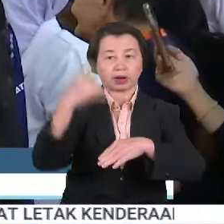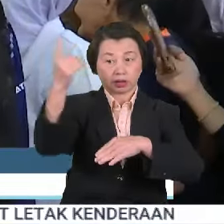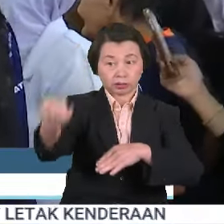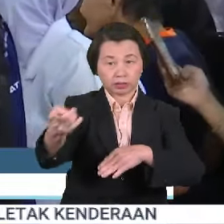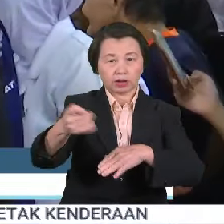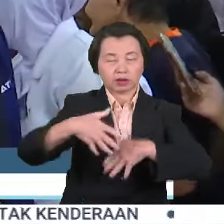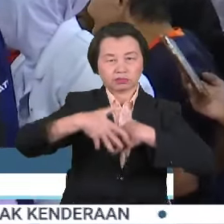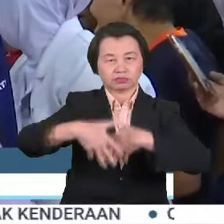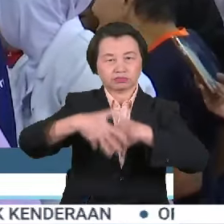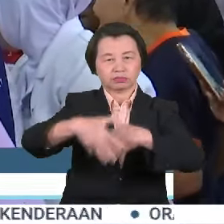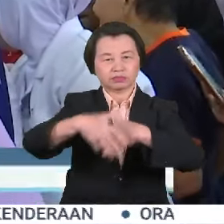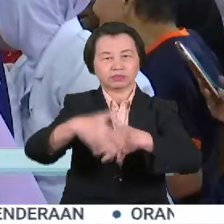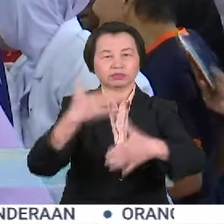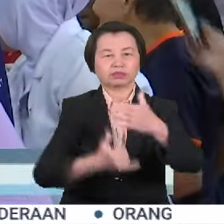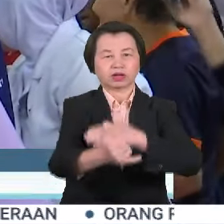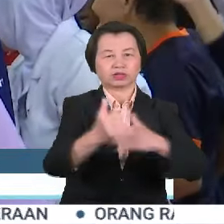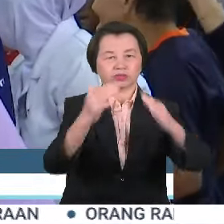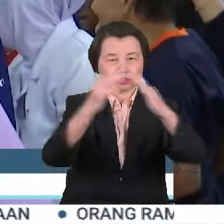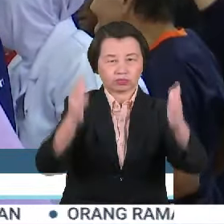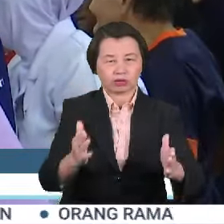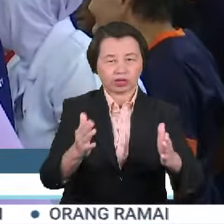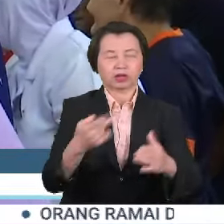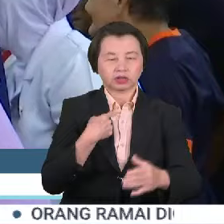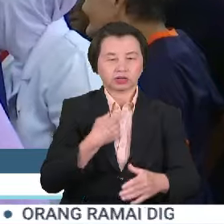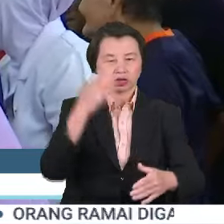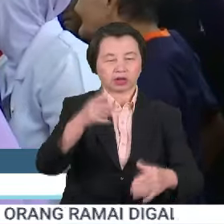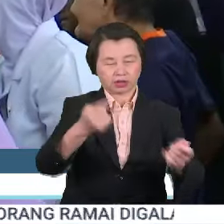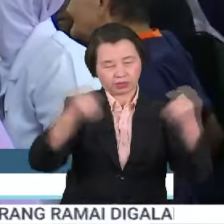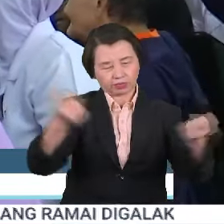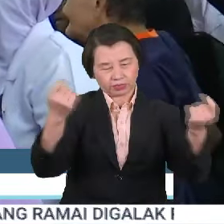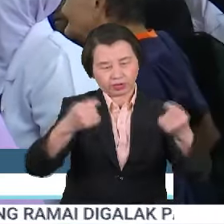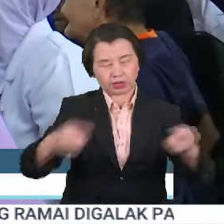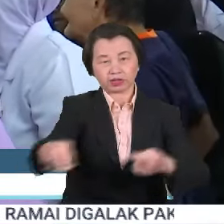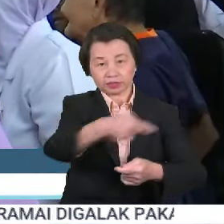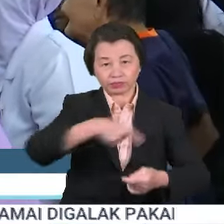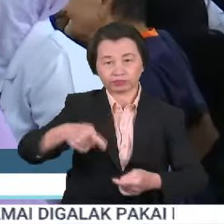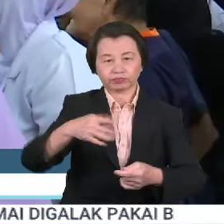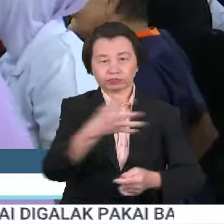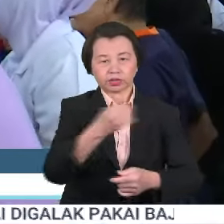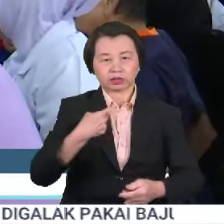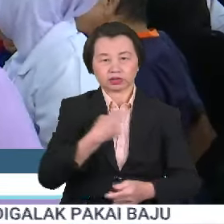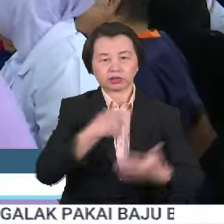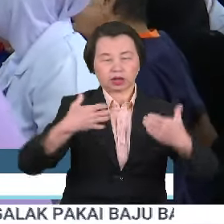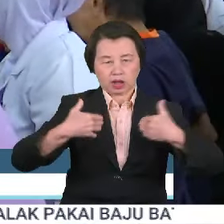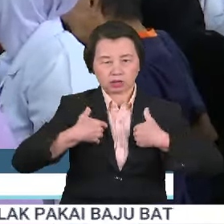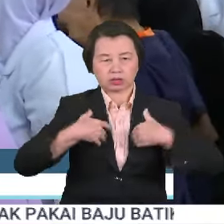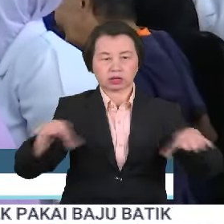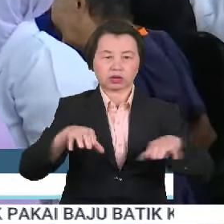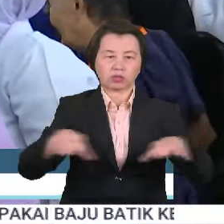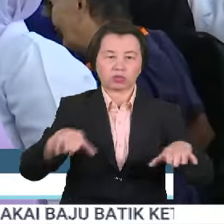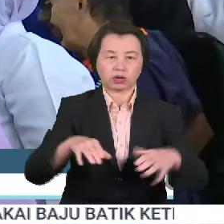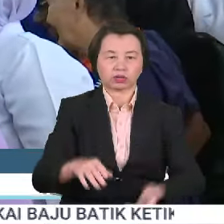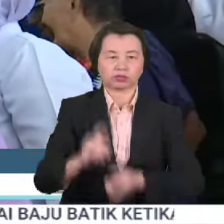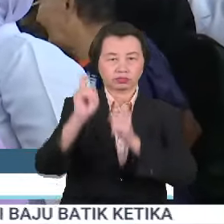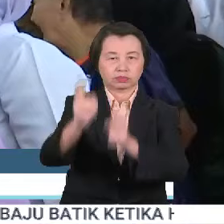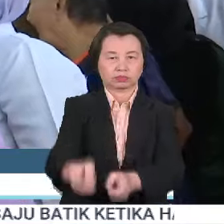berharap masuk kendala bersama-sama itu kami akan meraih ikan lah kita ada juga membuat apa